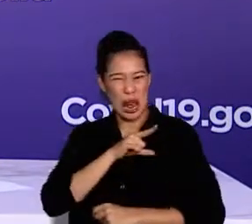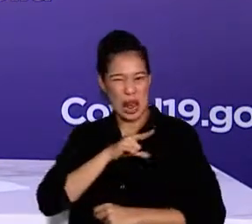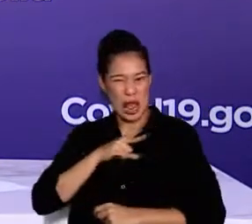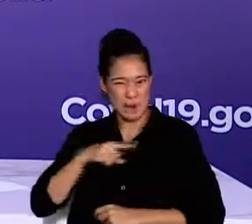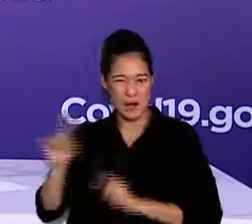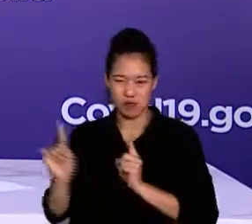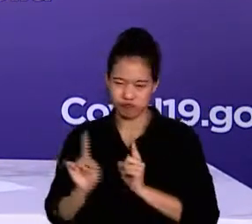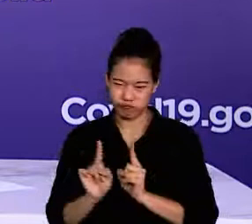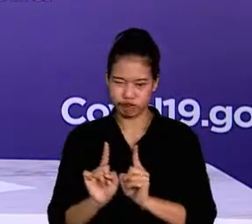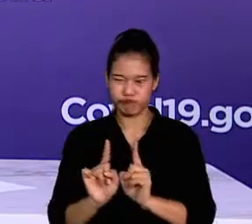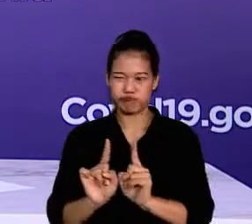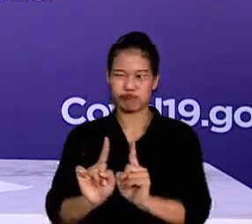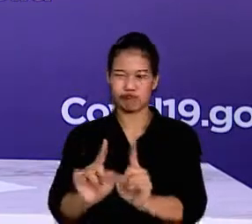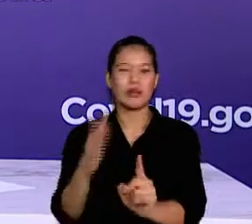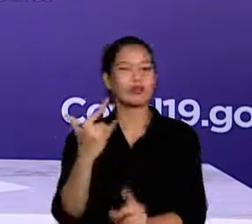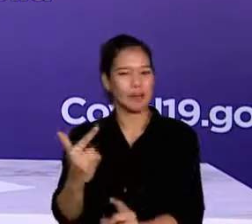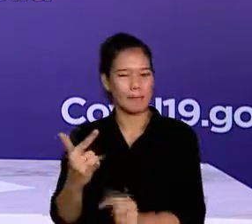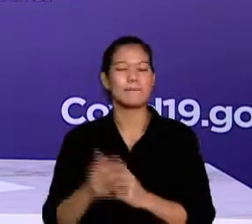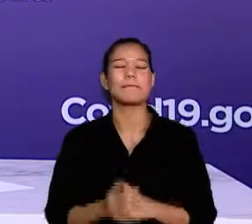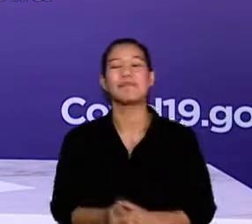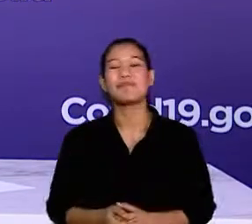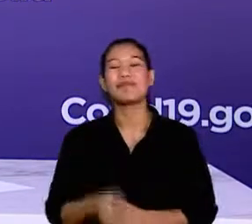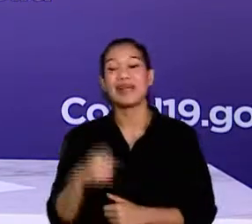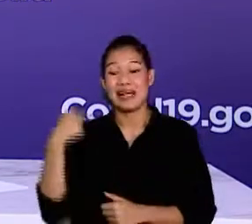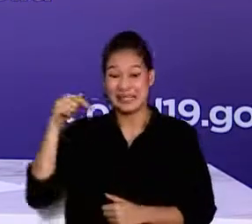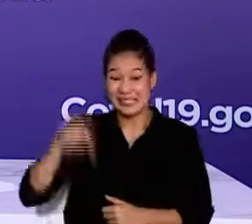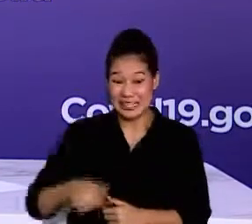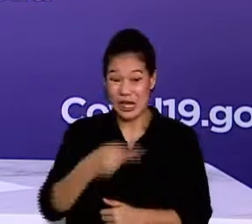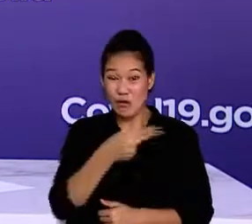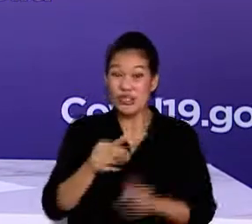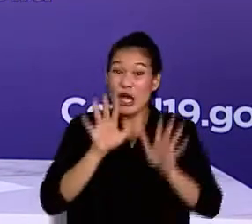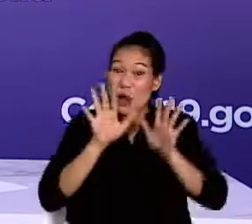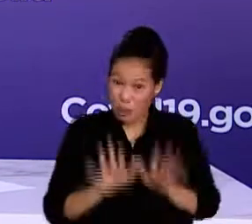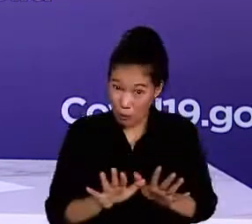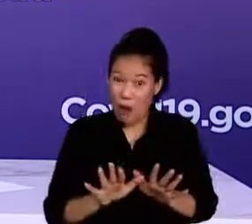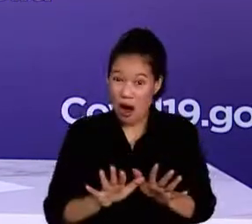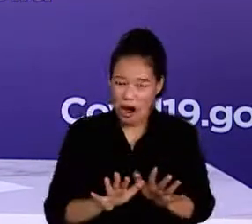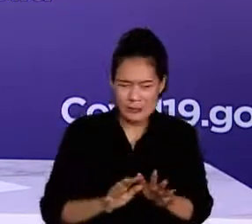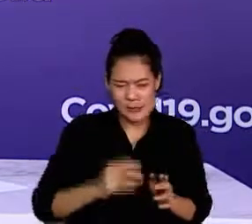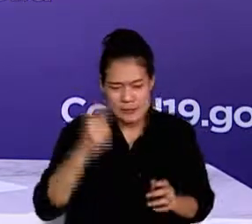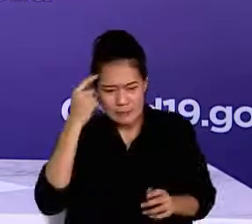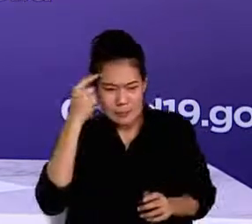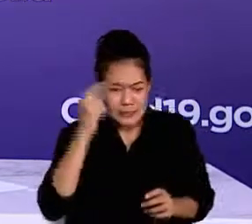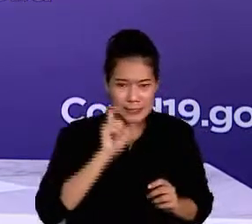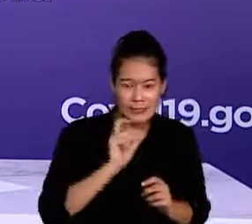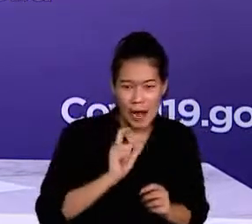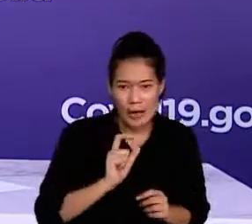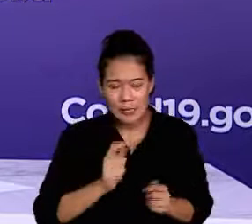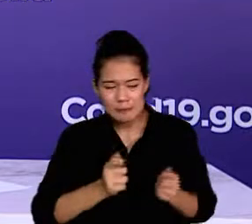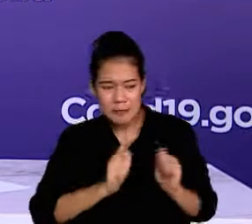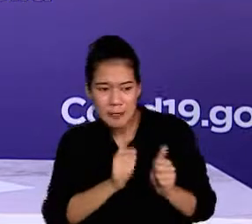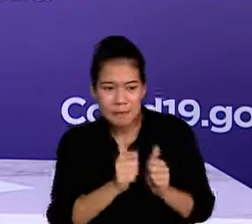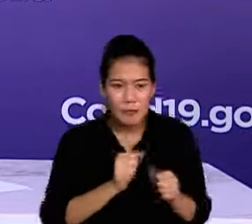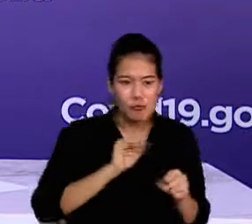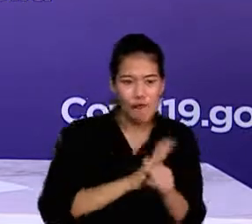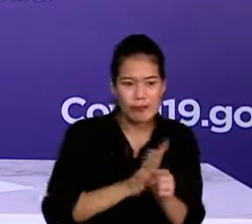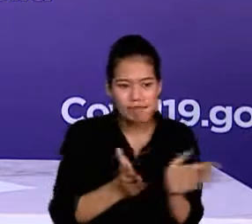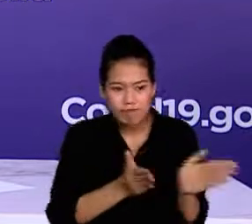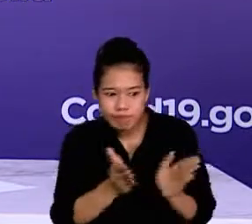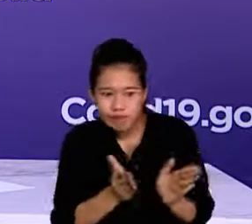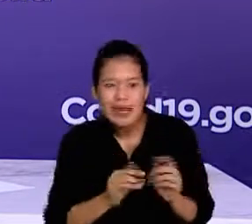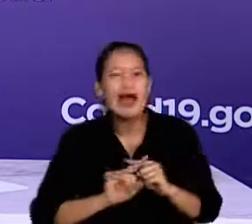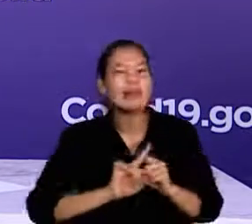tidak sebentar Hai saat ini bukan hanya Indonesia yang tengah menyiapkan strategi jangka panjang menghadapi coffee